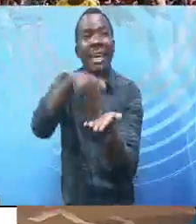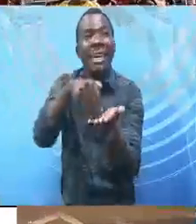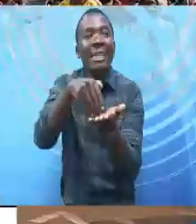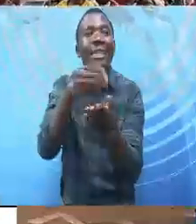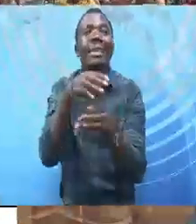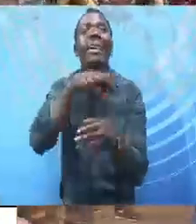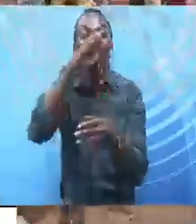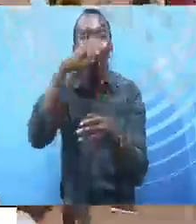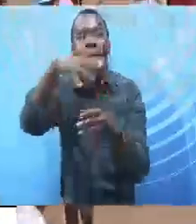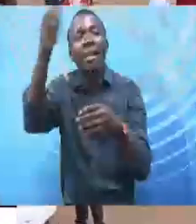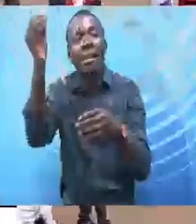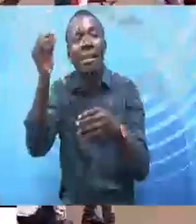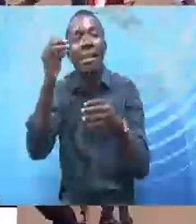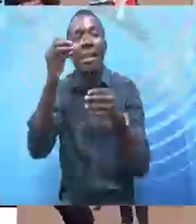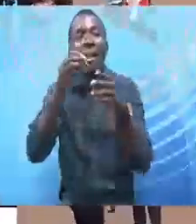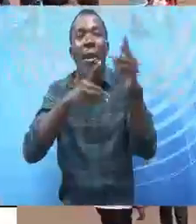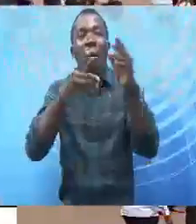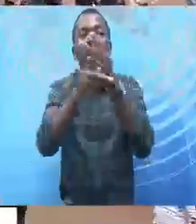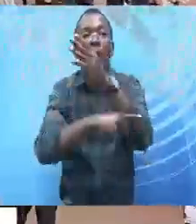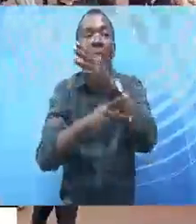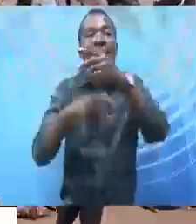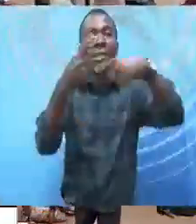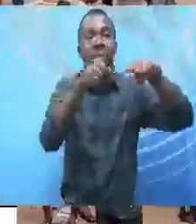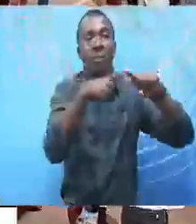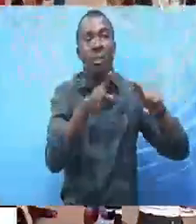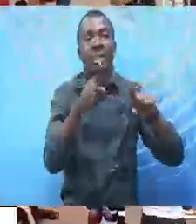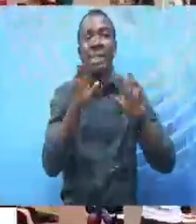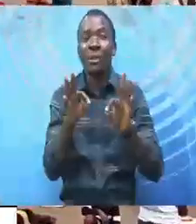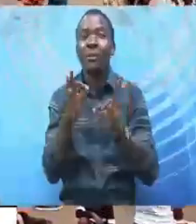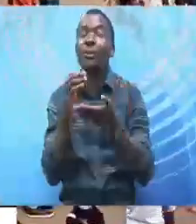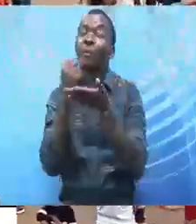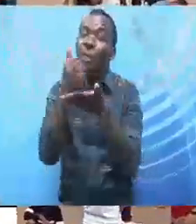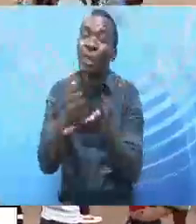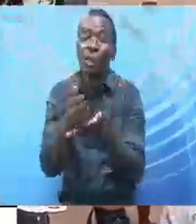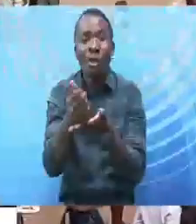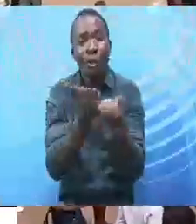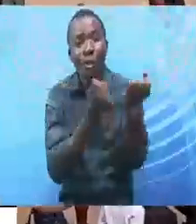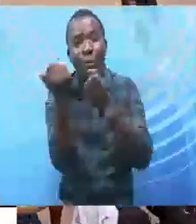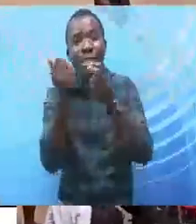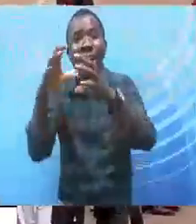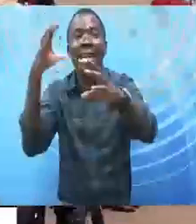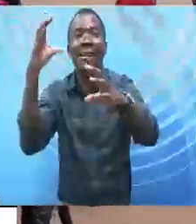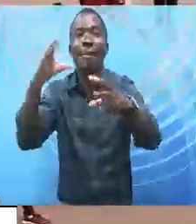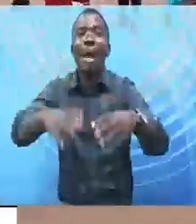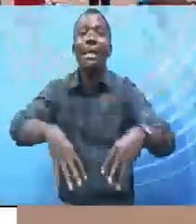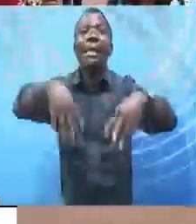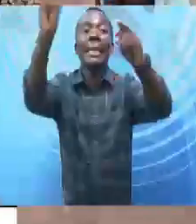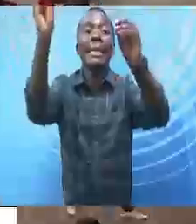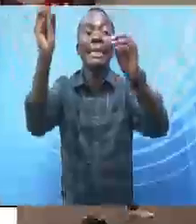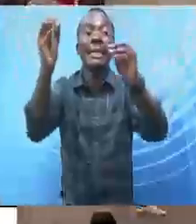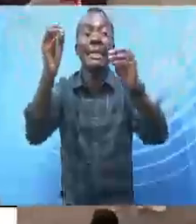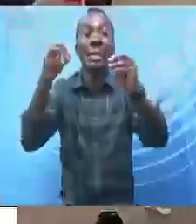zitandukanye. Icyo turi kubafasha ni ukugira ngo tubashakire amabisi bagende bagere aho bagana